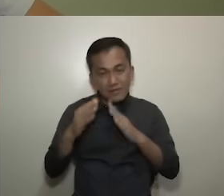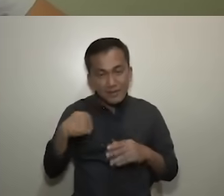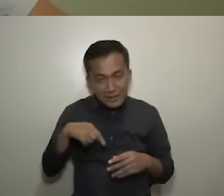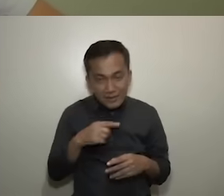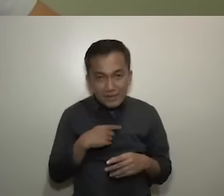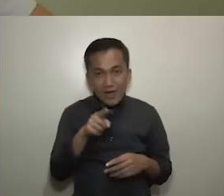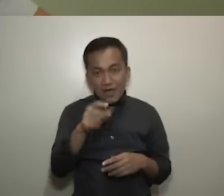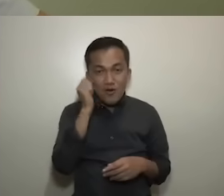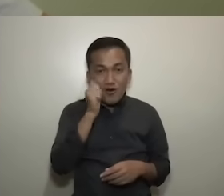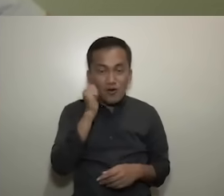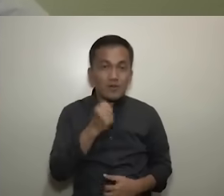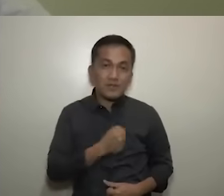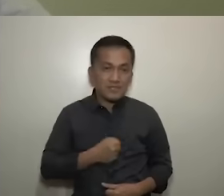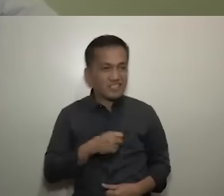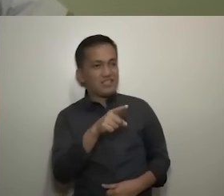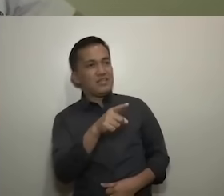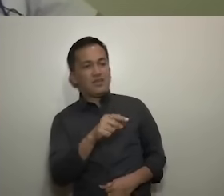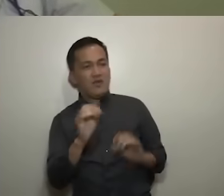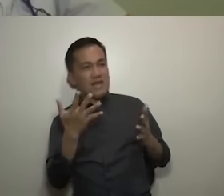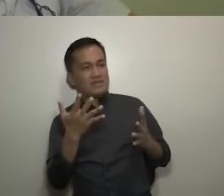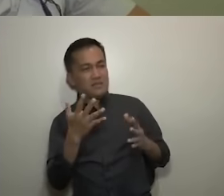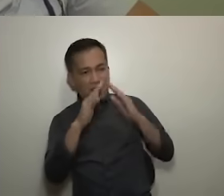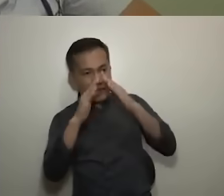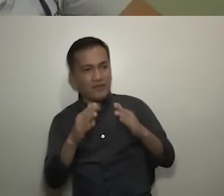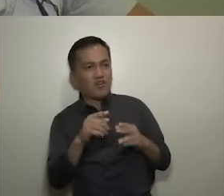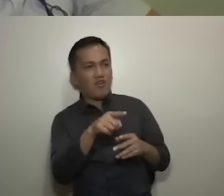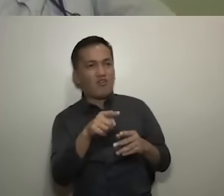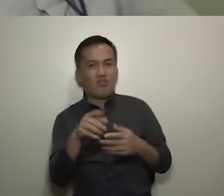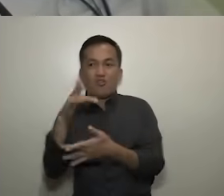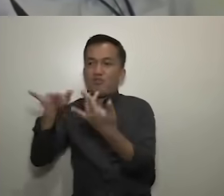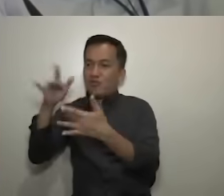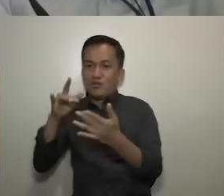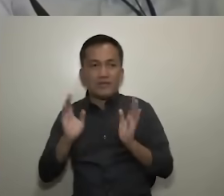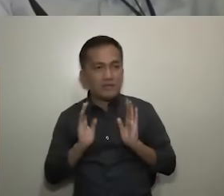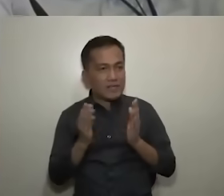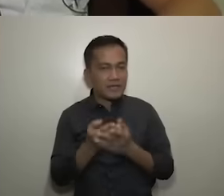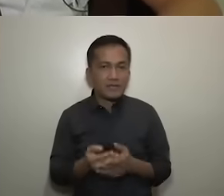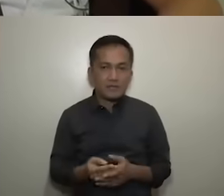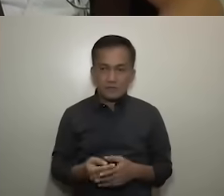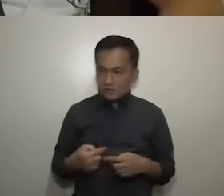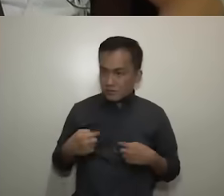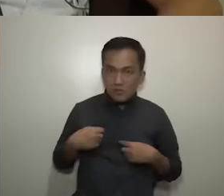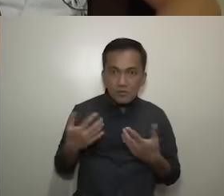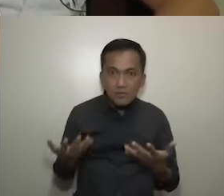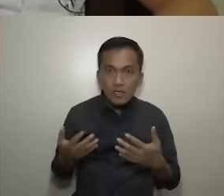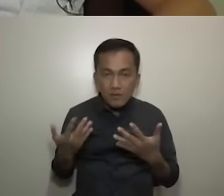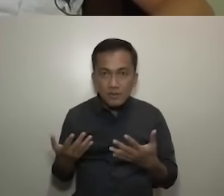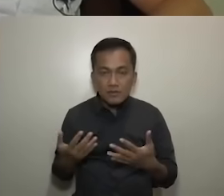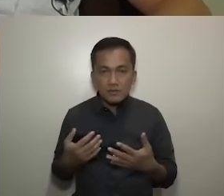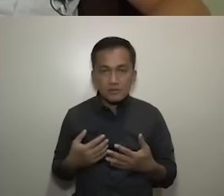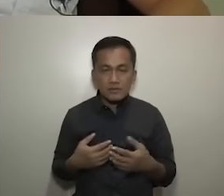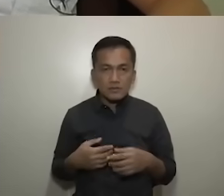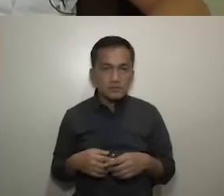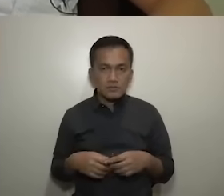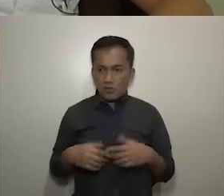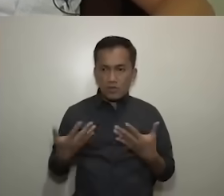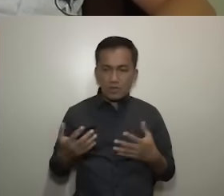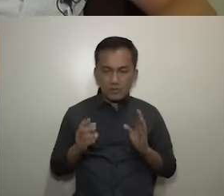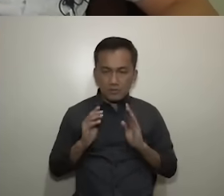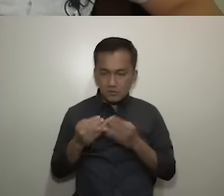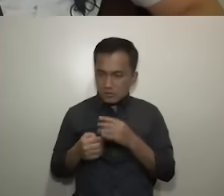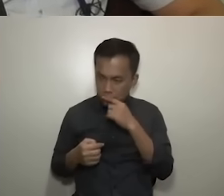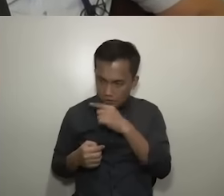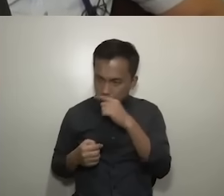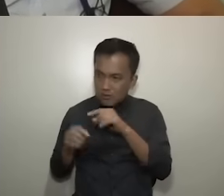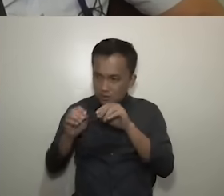kang ka wala sa bahay. Sa puro ka barkada. Hindi ako nagbarkada. Sinungaling ka. Nagloko ka ba dito? Ay, di sabihin mo lang sinungaling